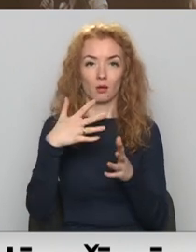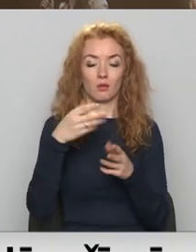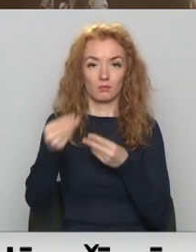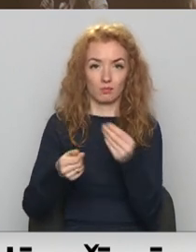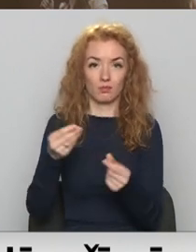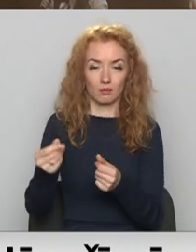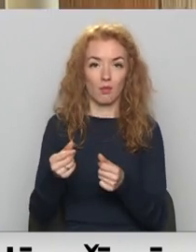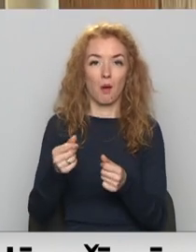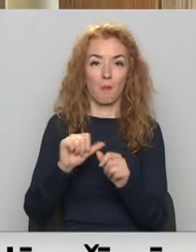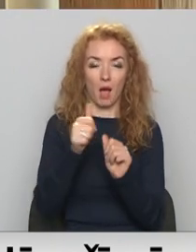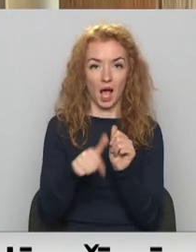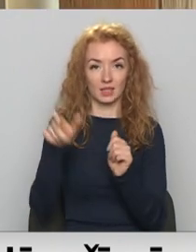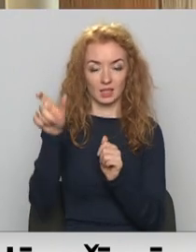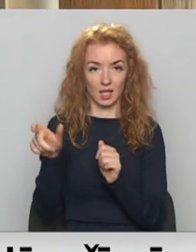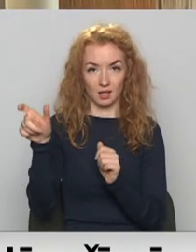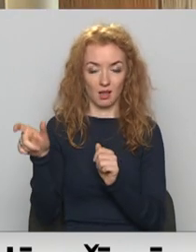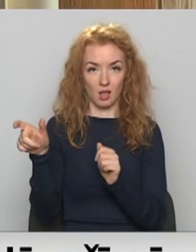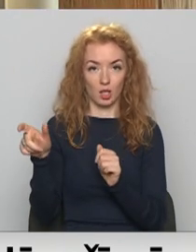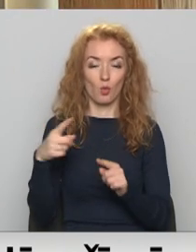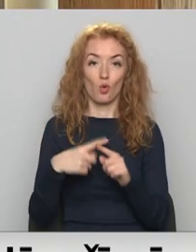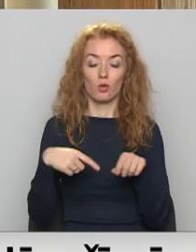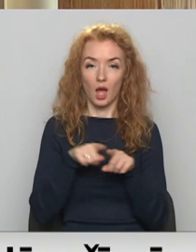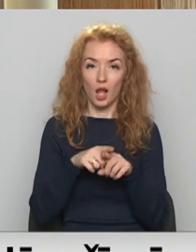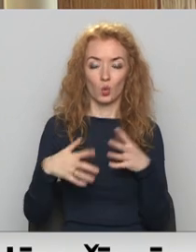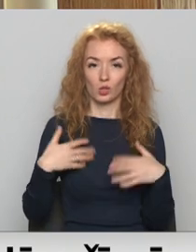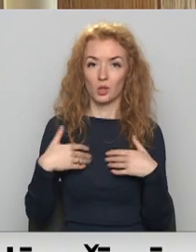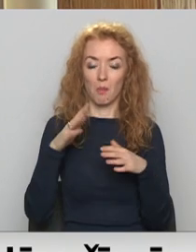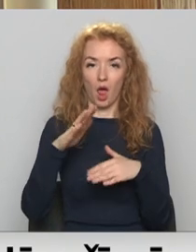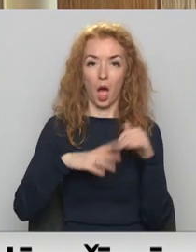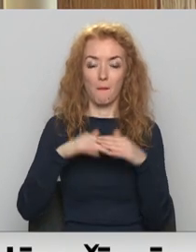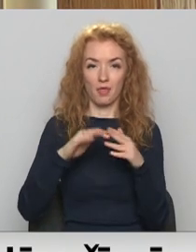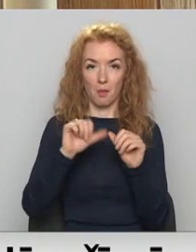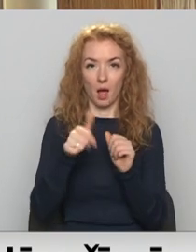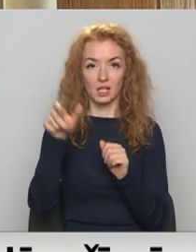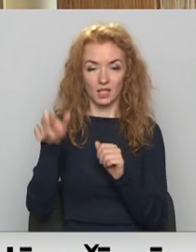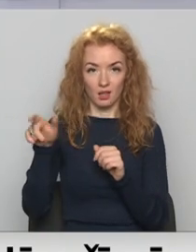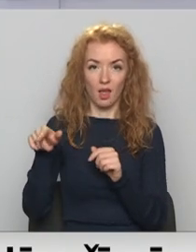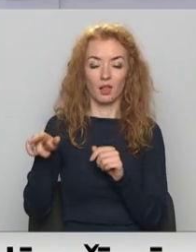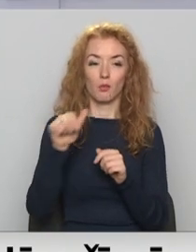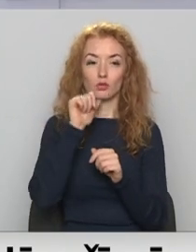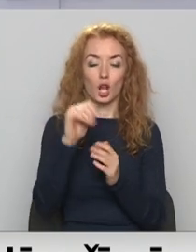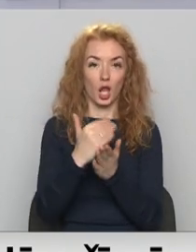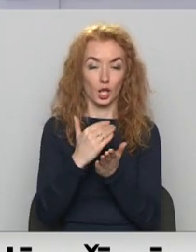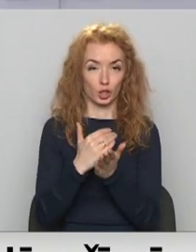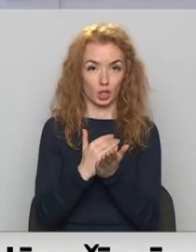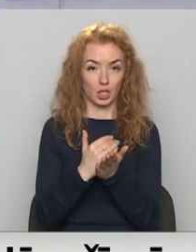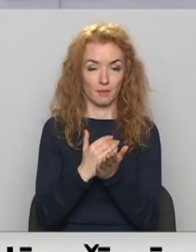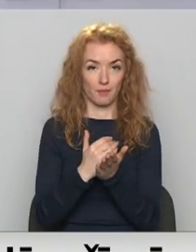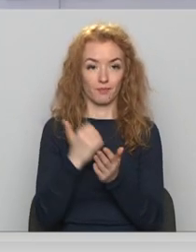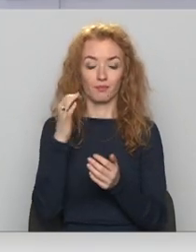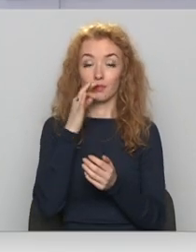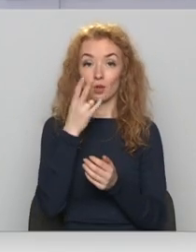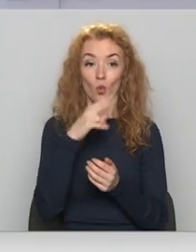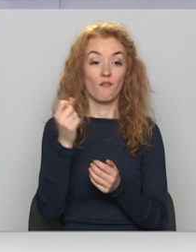ar māksliniekiem. Bāžas mācot par amatieru kolektīvu darbību zaļajā režīmā. Jāatzīst, ka no 11. oktobra mums